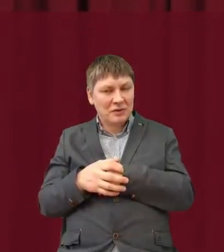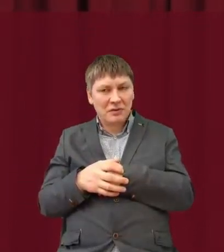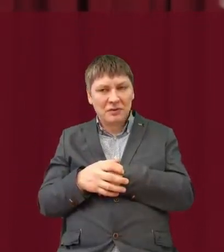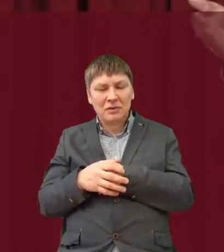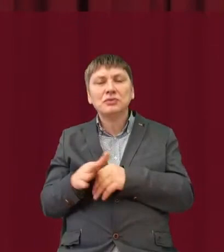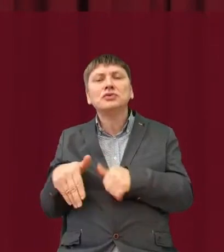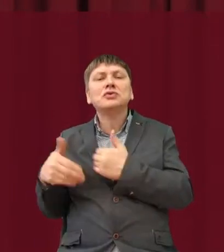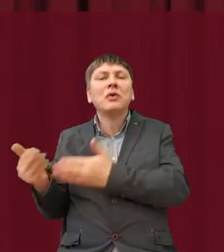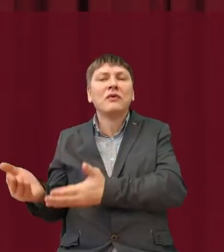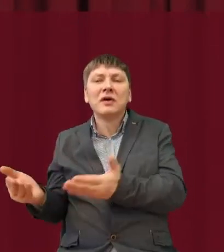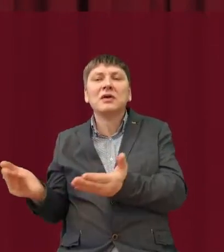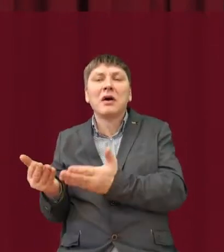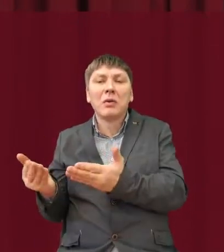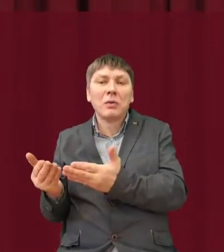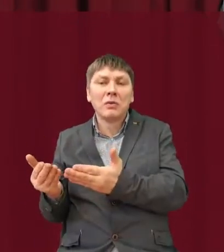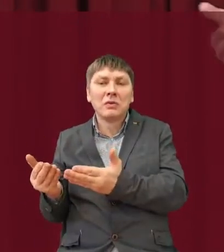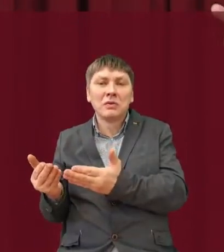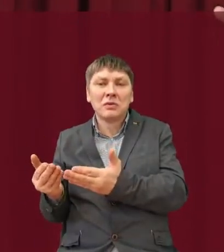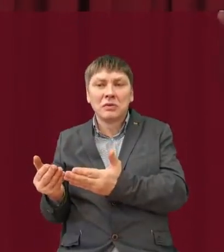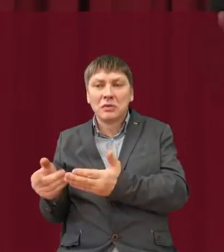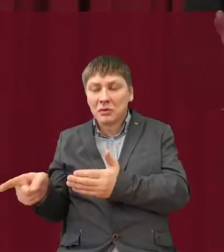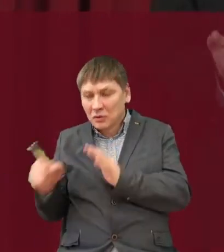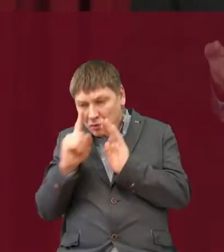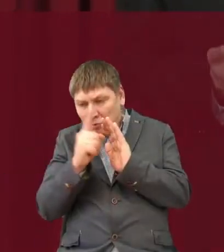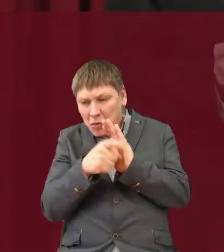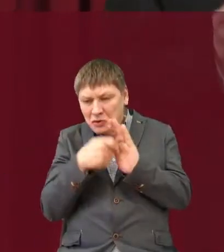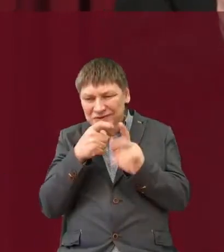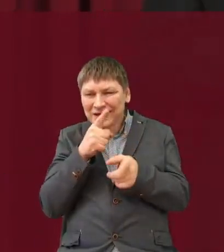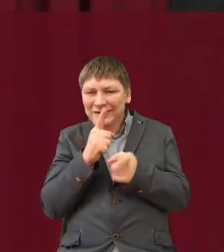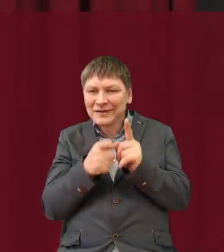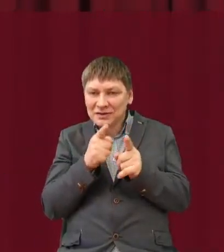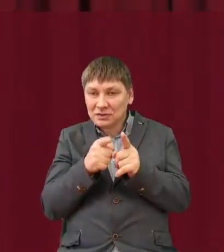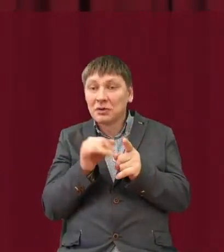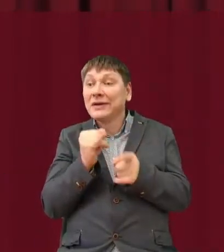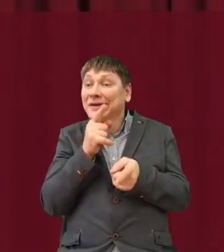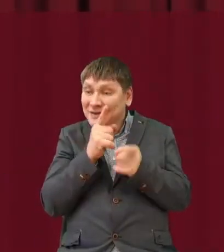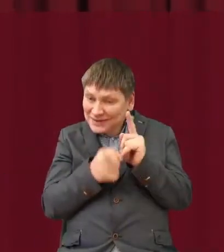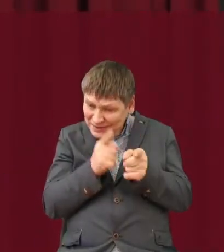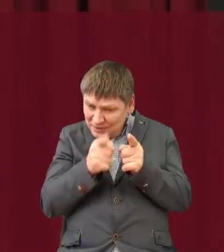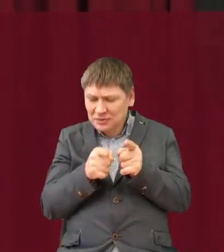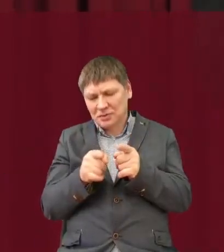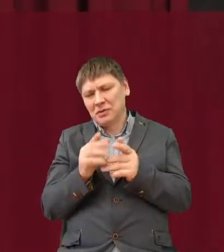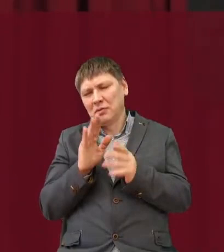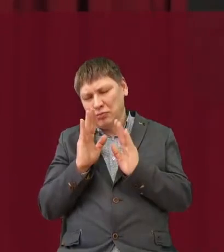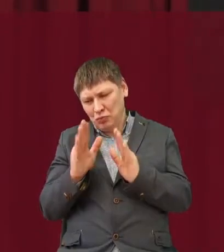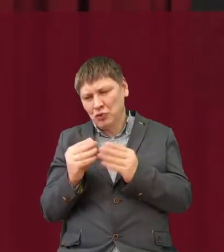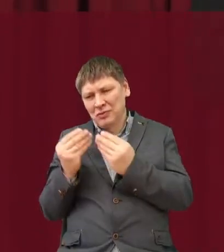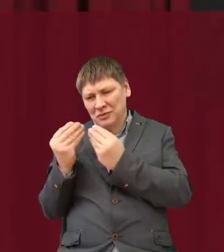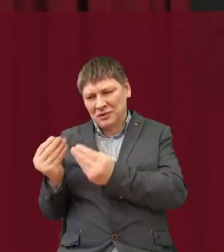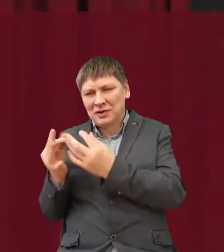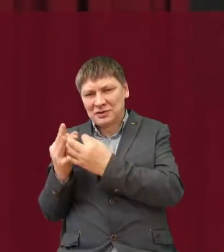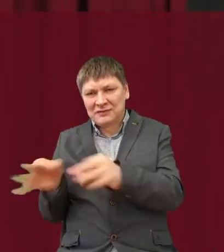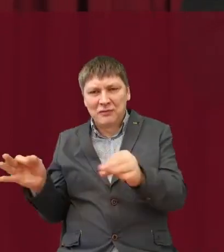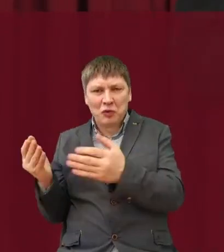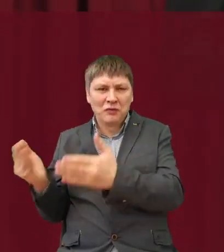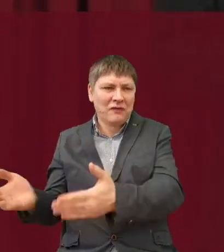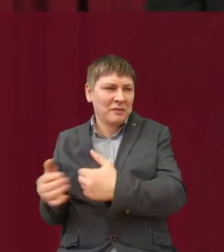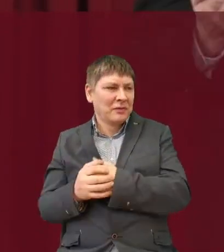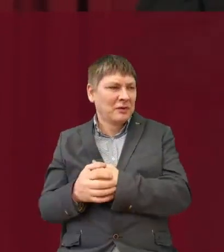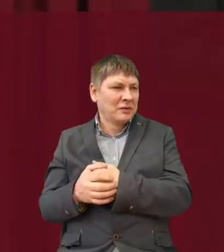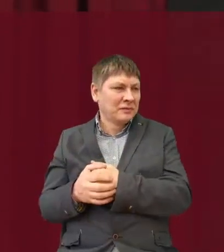совет и урок простой познайте истину и истина сделает вас свободными